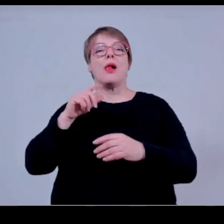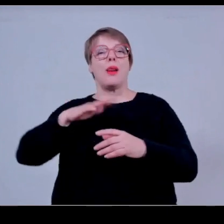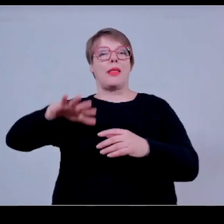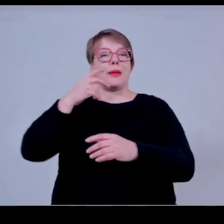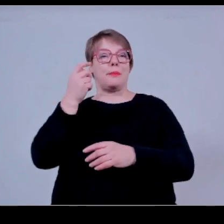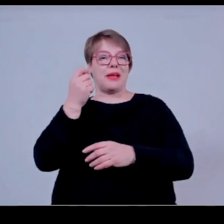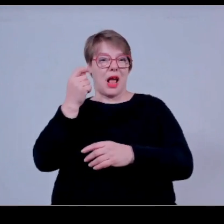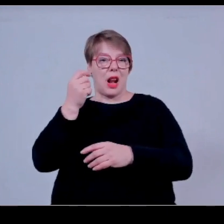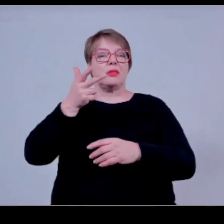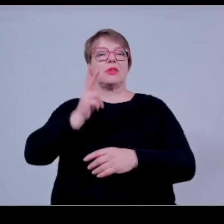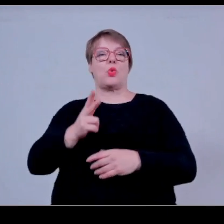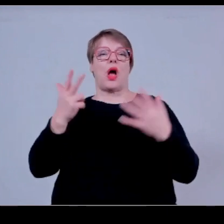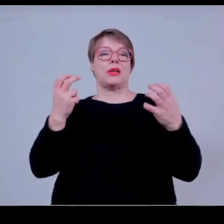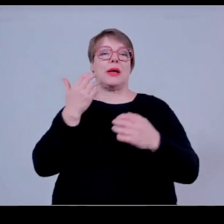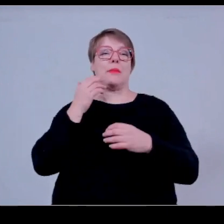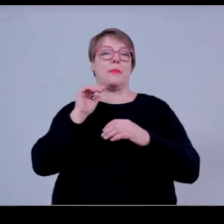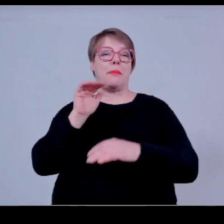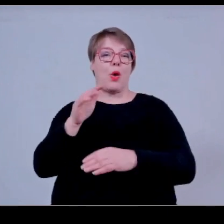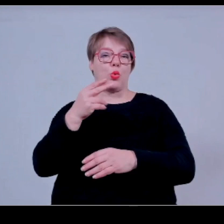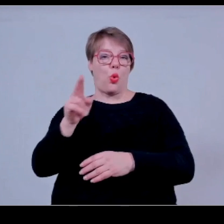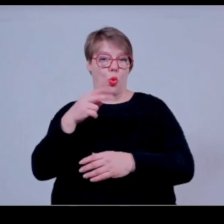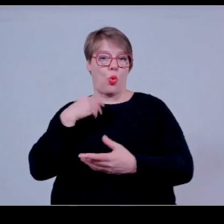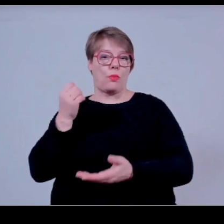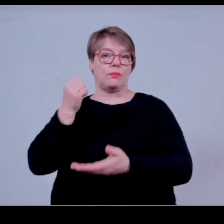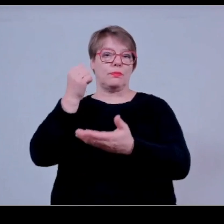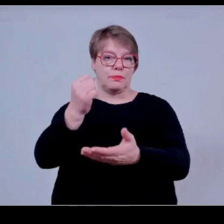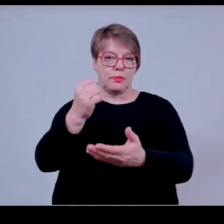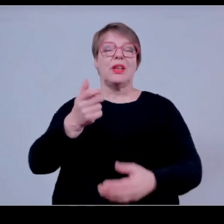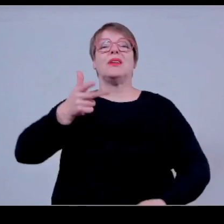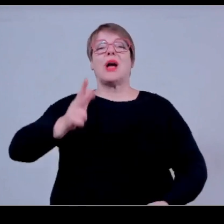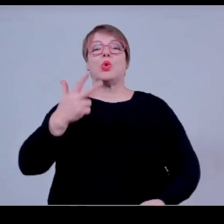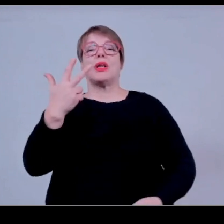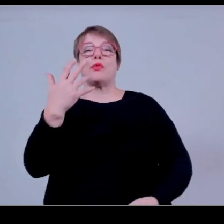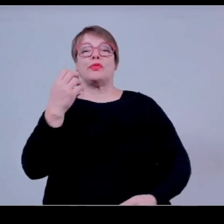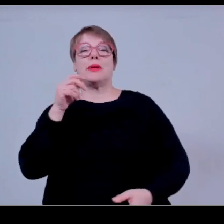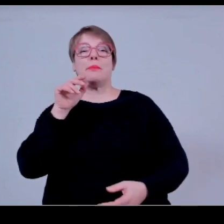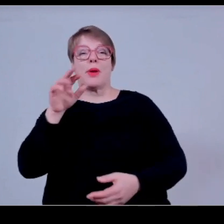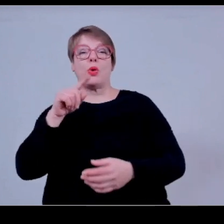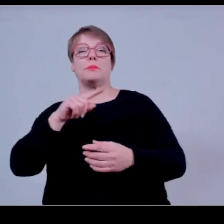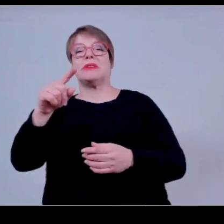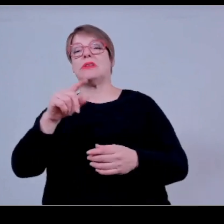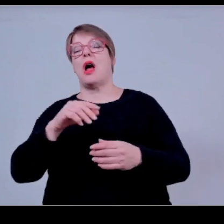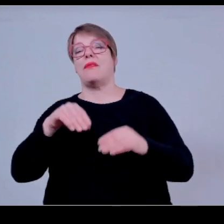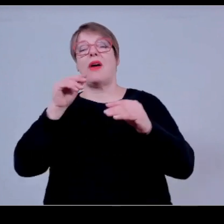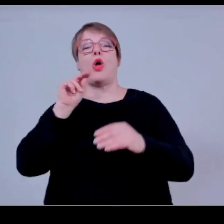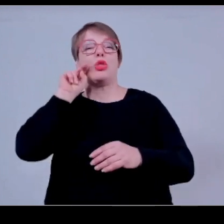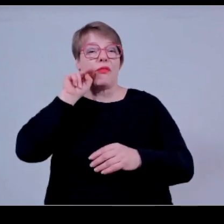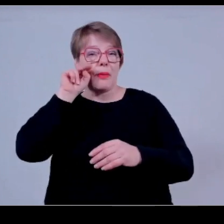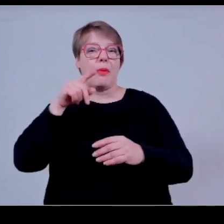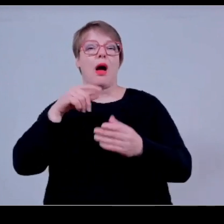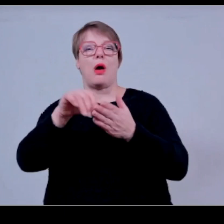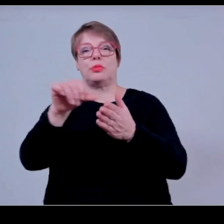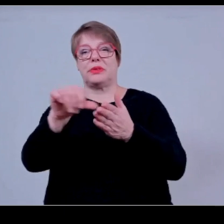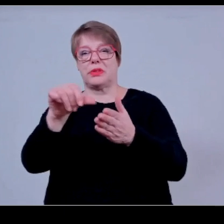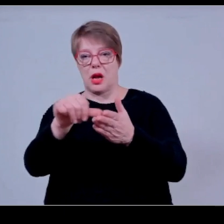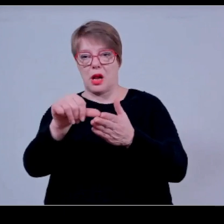gewährleistet wird und dass es auch unter der Pandemie gewährleistet wurde. Ohne die Hilfen wäre das alles nicht gegangen, hätte es auch viel